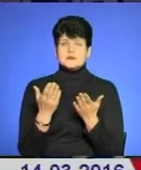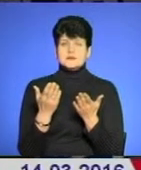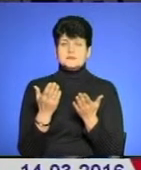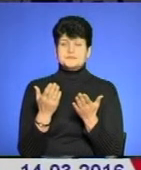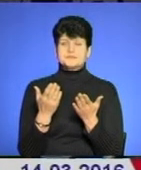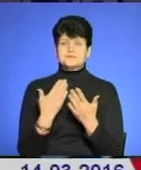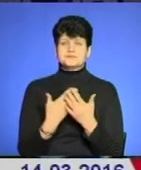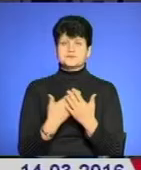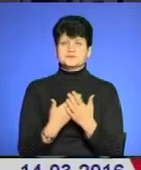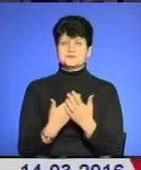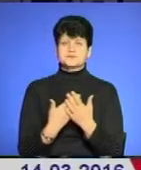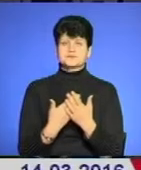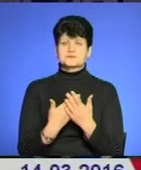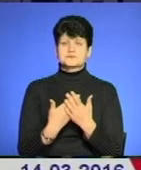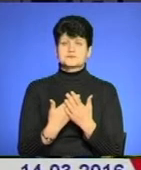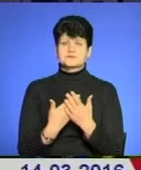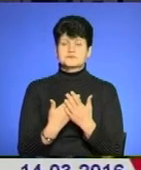такий